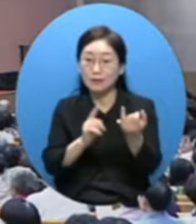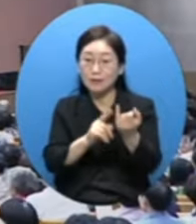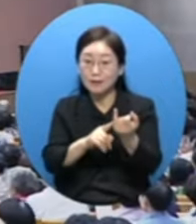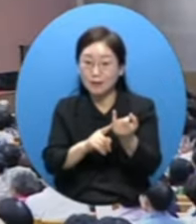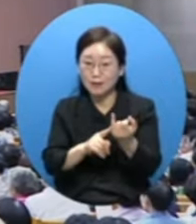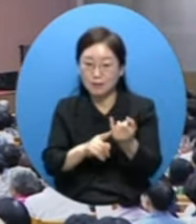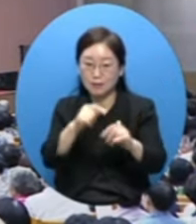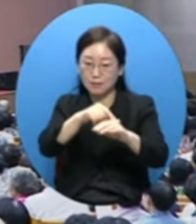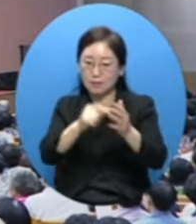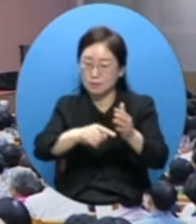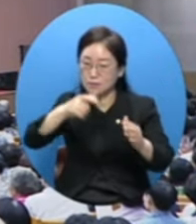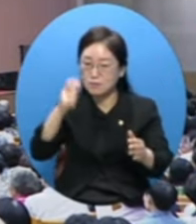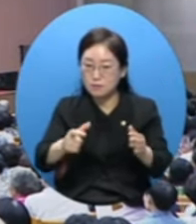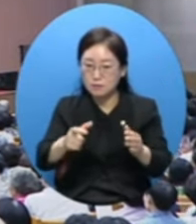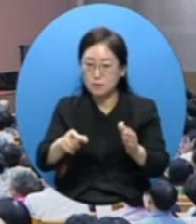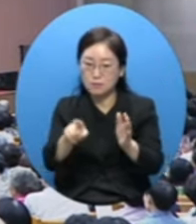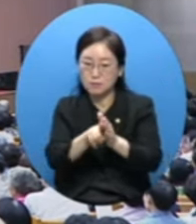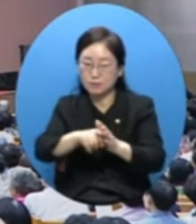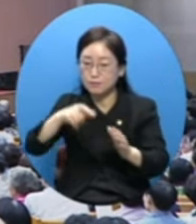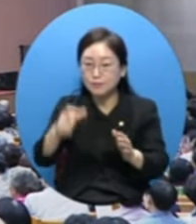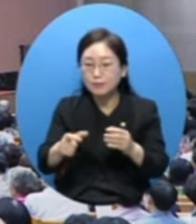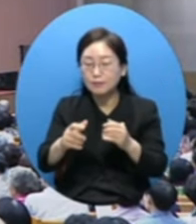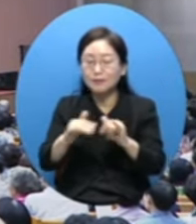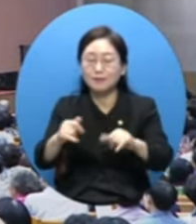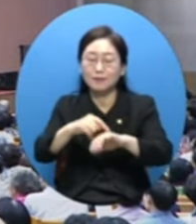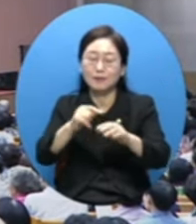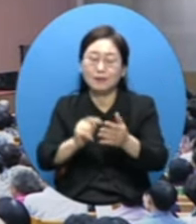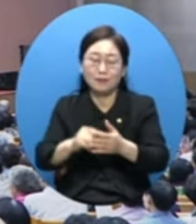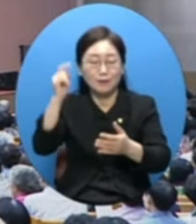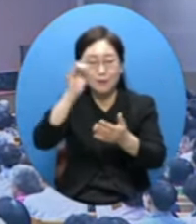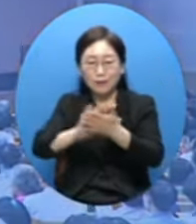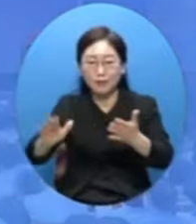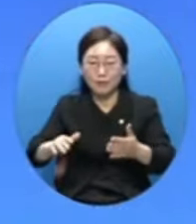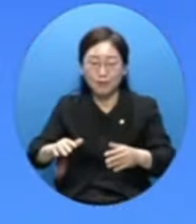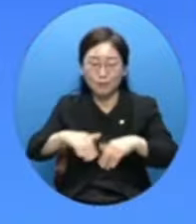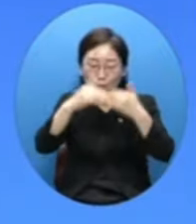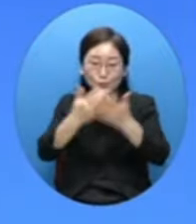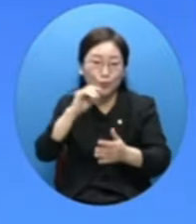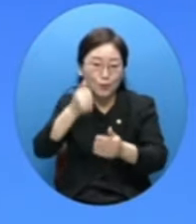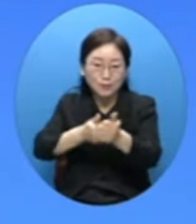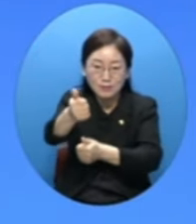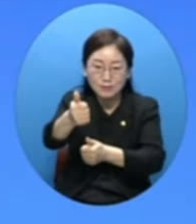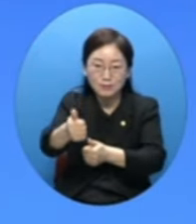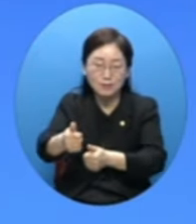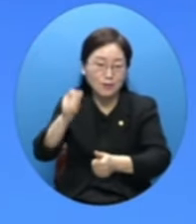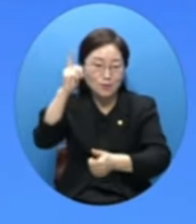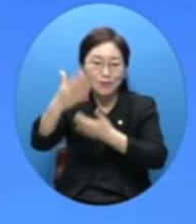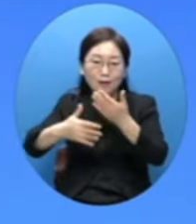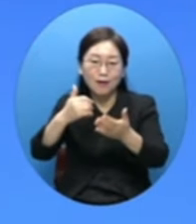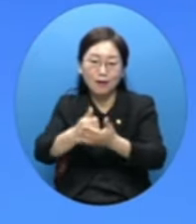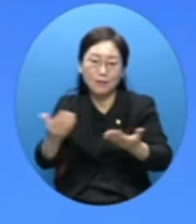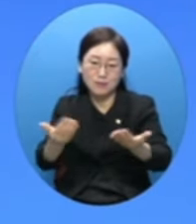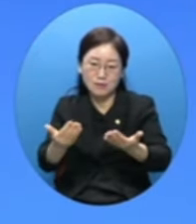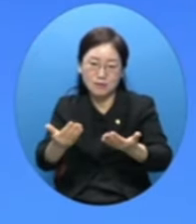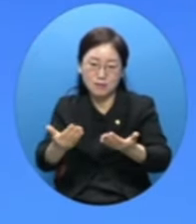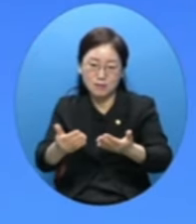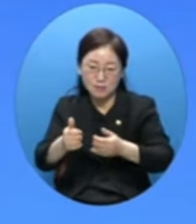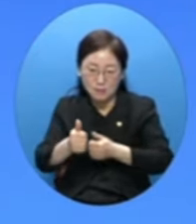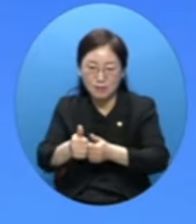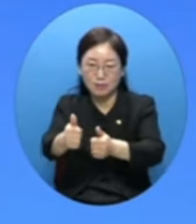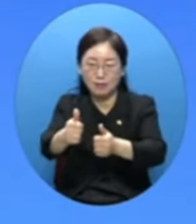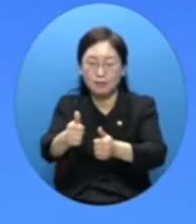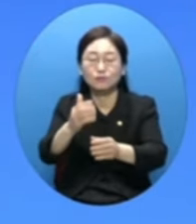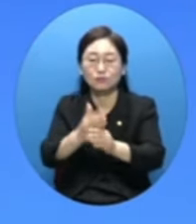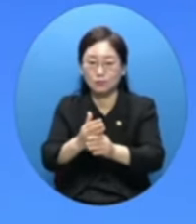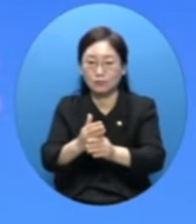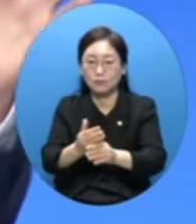견고한 분입니다 심지어 경고했기 때문에 마음의 평안함을 가지고 모든 어려움을 이기고 이렇게 위단 함 역사를 지금도 일어나고 있는 것입니다